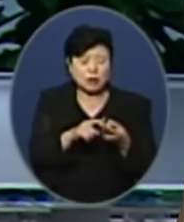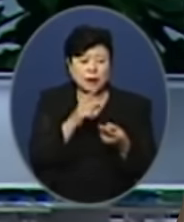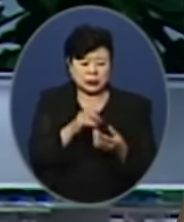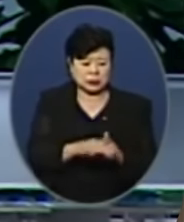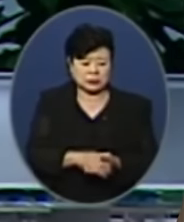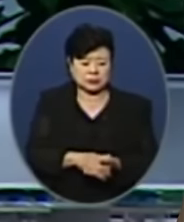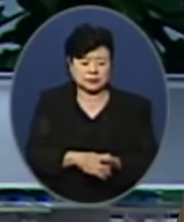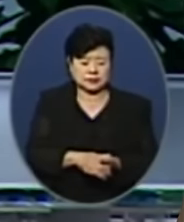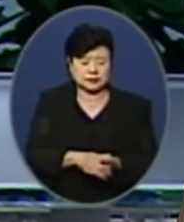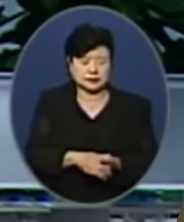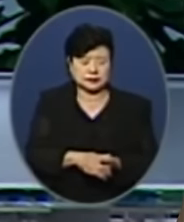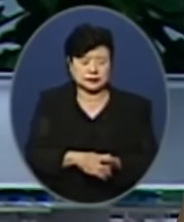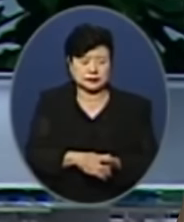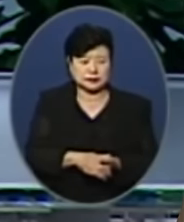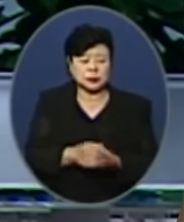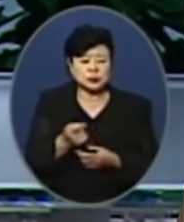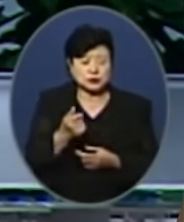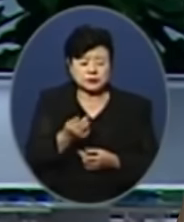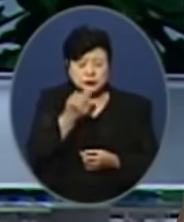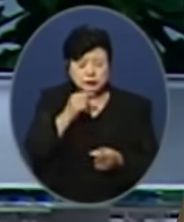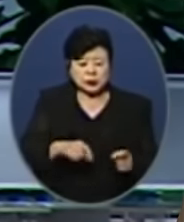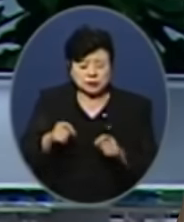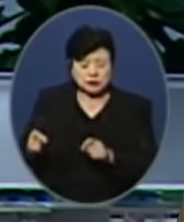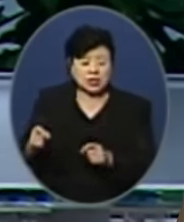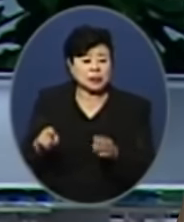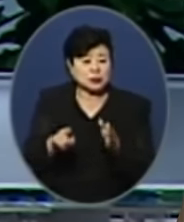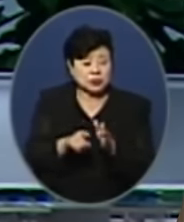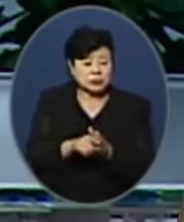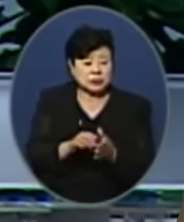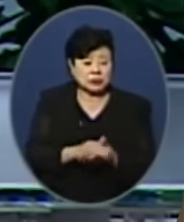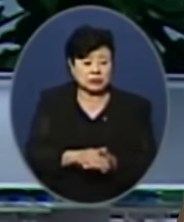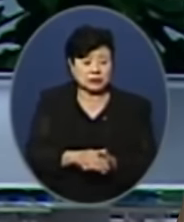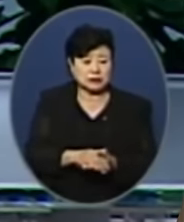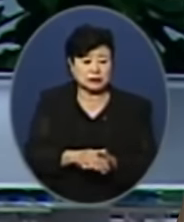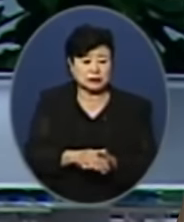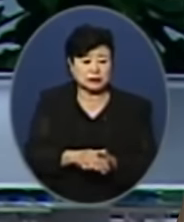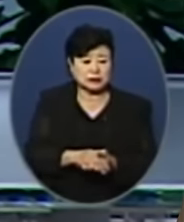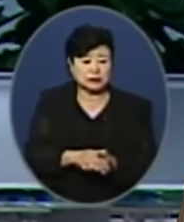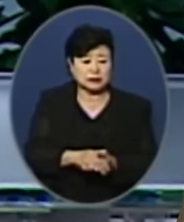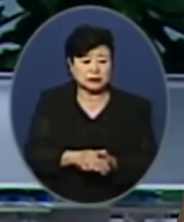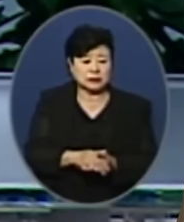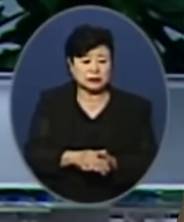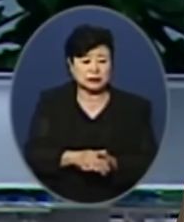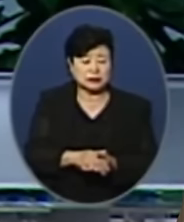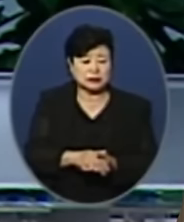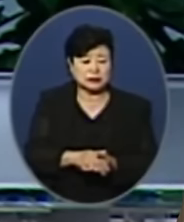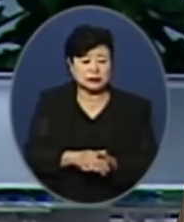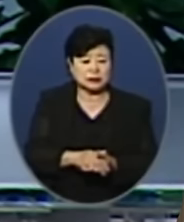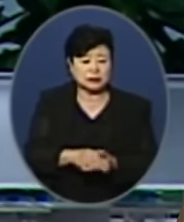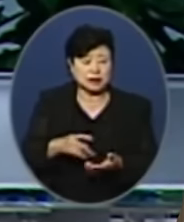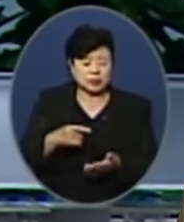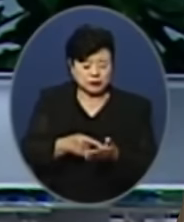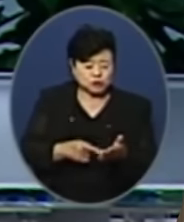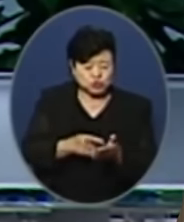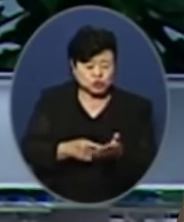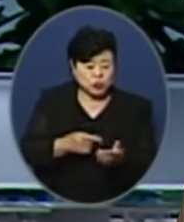것인데 그러나 조금이라도 생명을 유지하기 위해서는 떼낼 만한 것은 한 떼내보자고